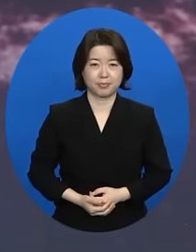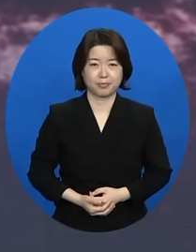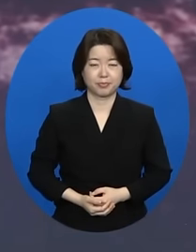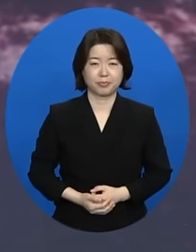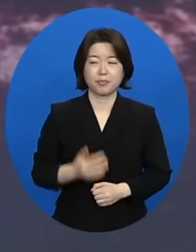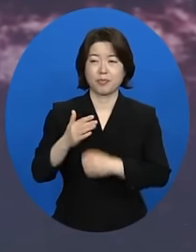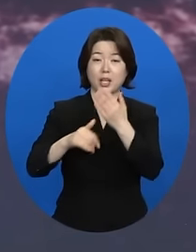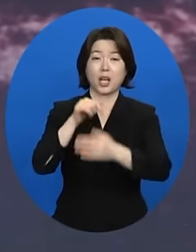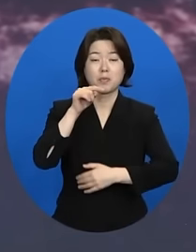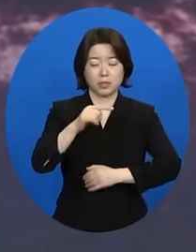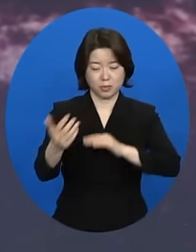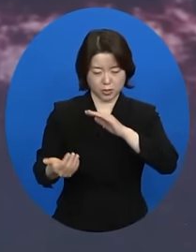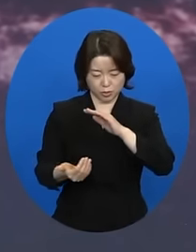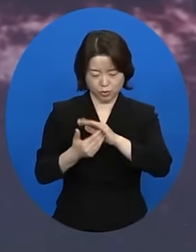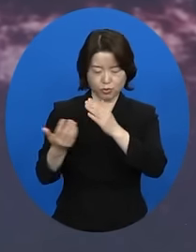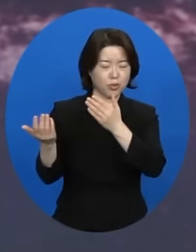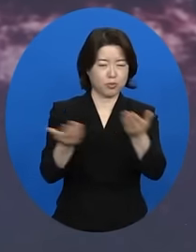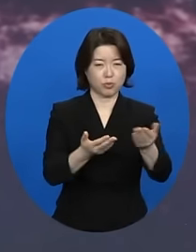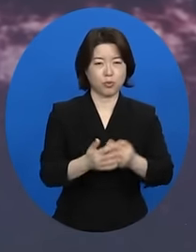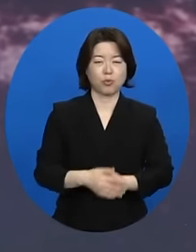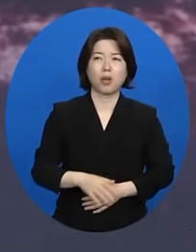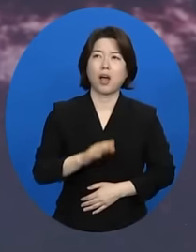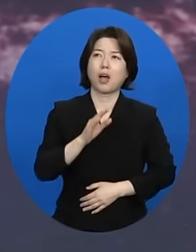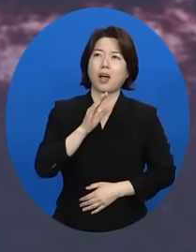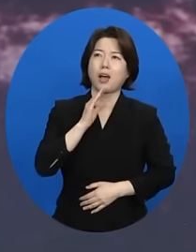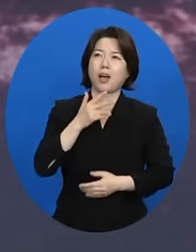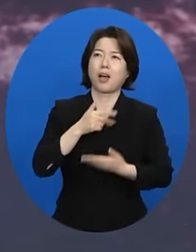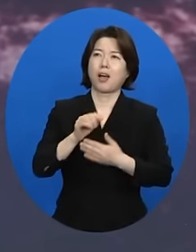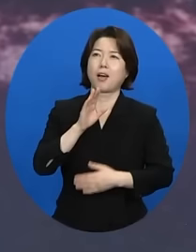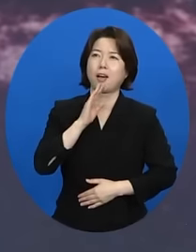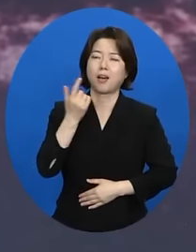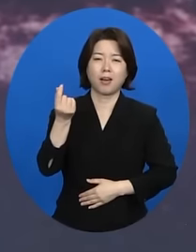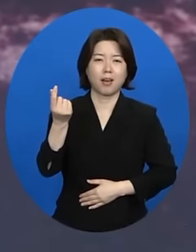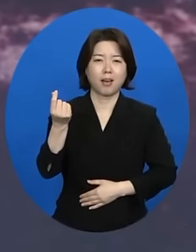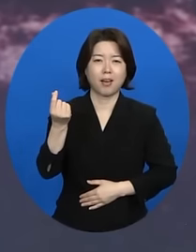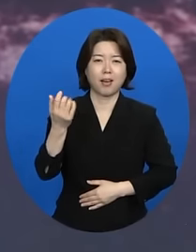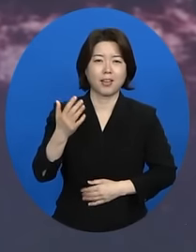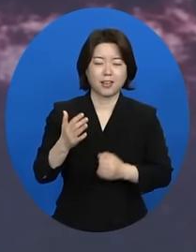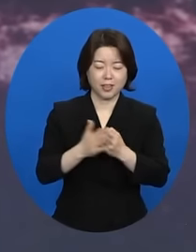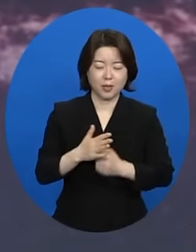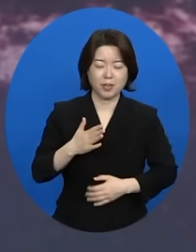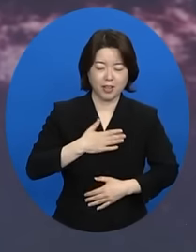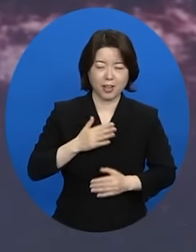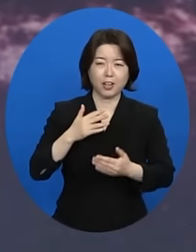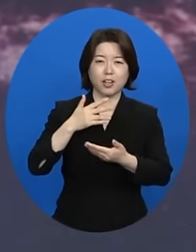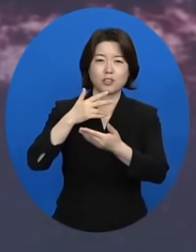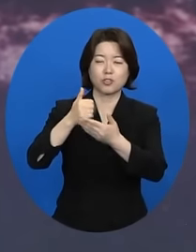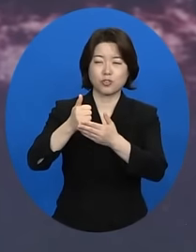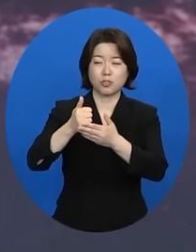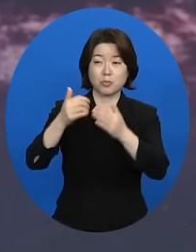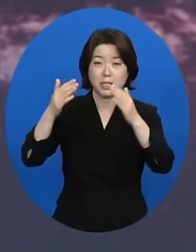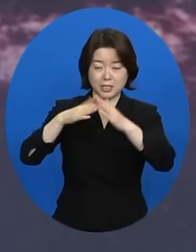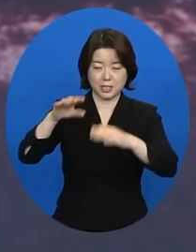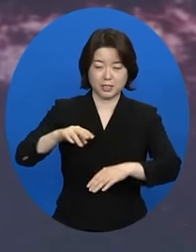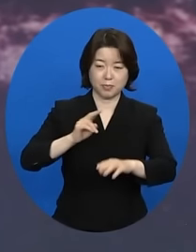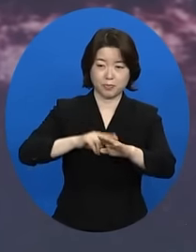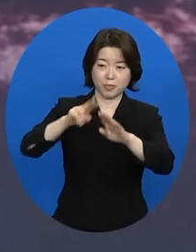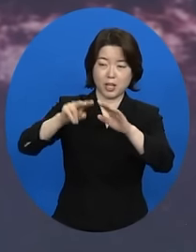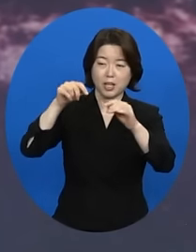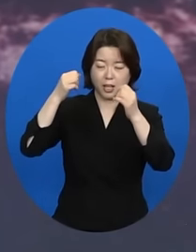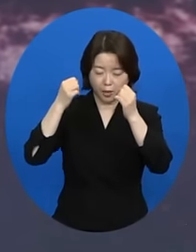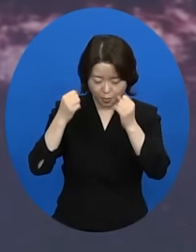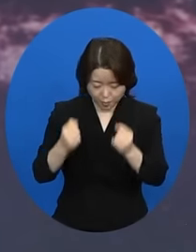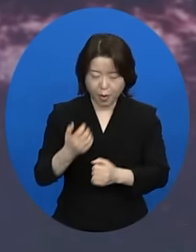하나님 그걸 이루시겠다가 주님 그렇습니다. 그렇기 때문에 내가 주님의 집에 베델에